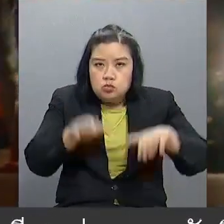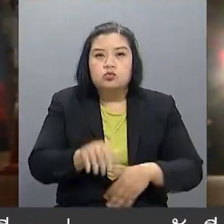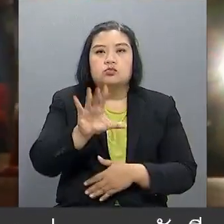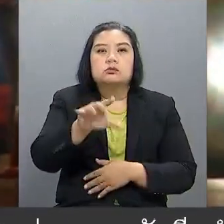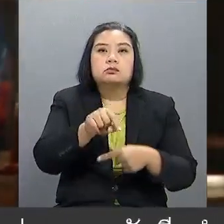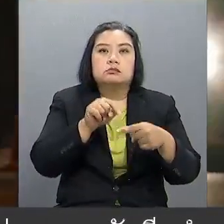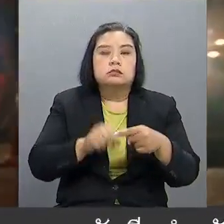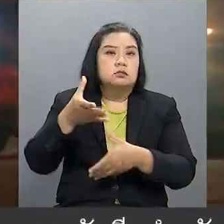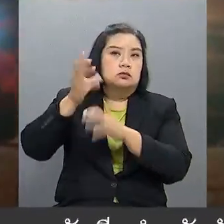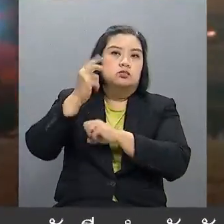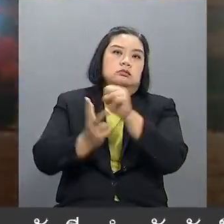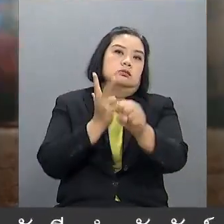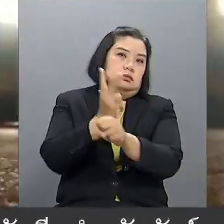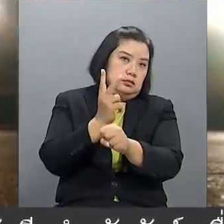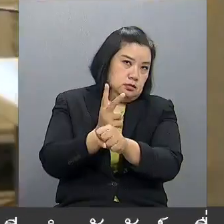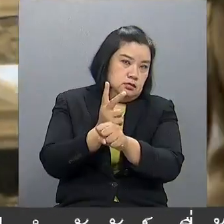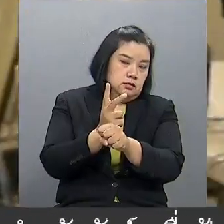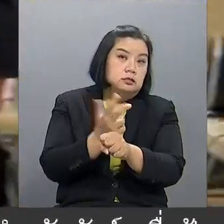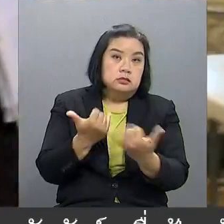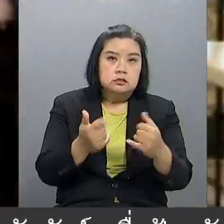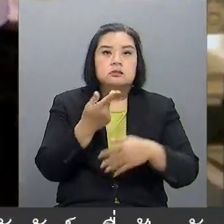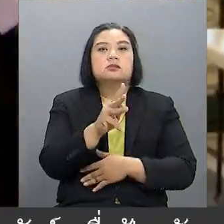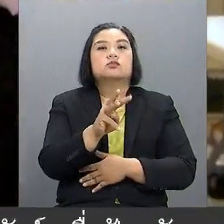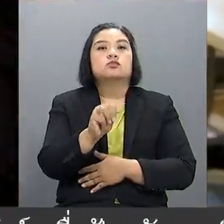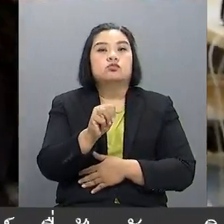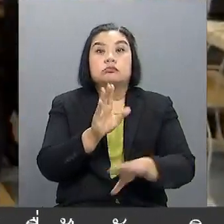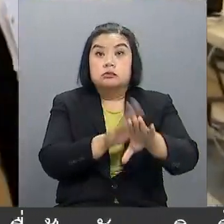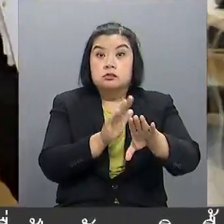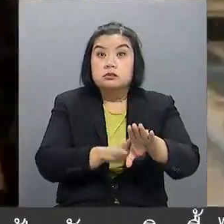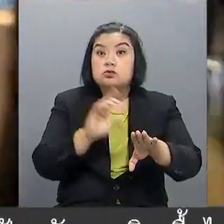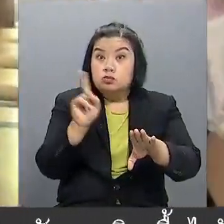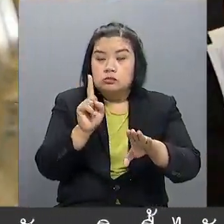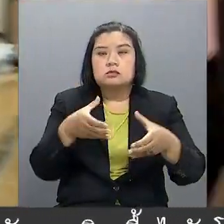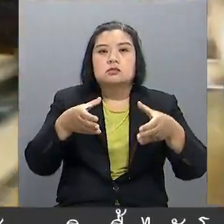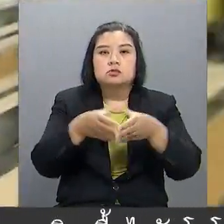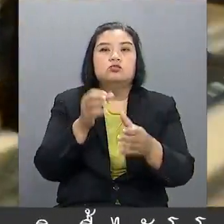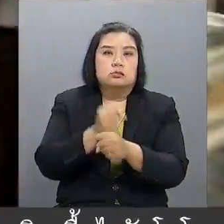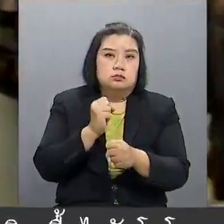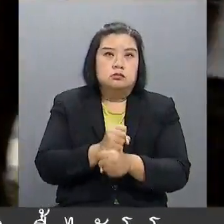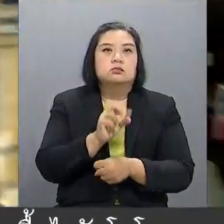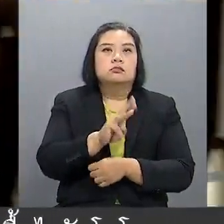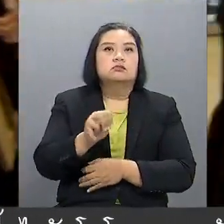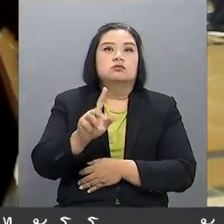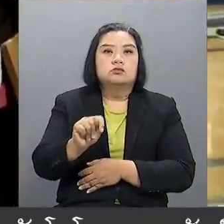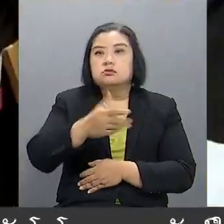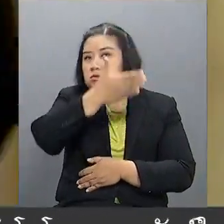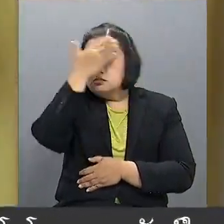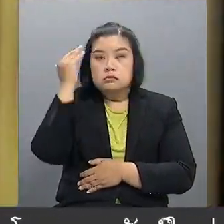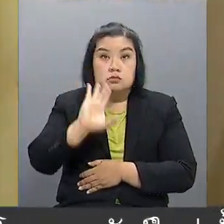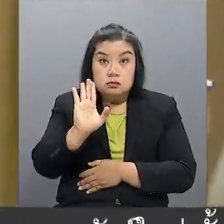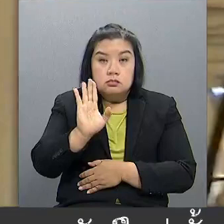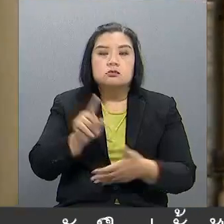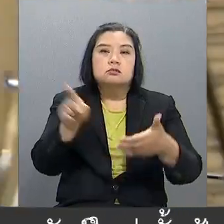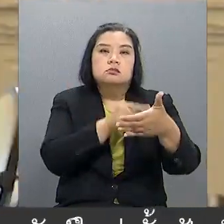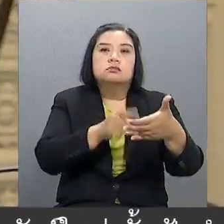3ปีคณะรัฐมนตรียังแจ้งเตือนคณะรัฐมนตรีนะครับอย่าอย่าลืมไปใช้สิทธิ์เลือกตั้งองค์การ